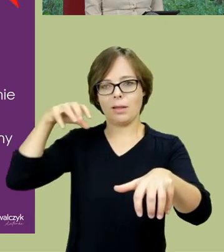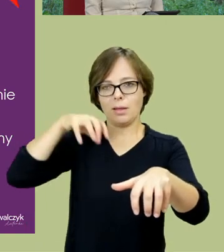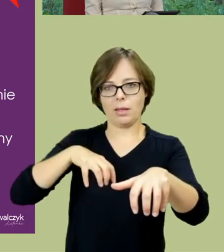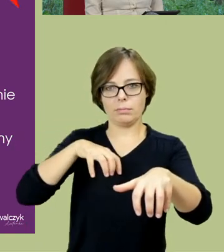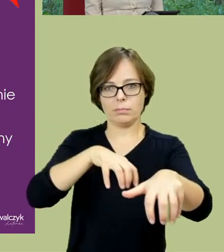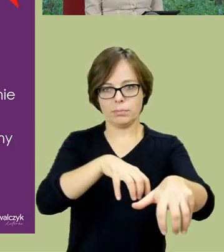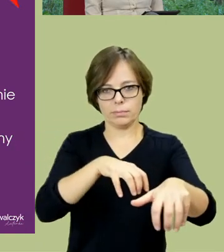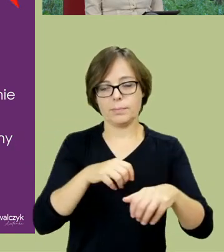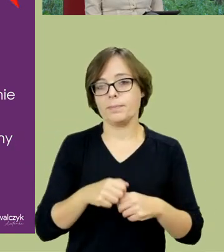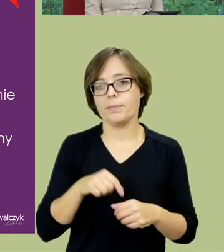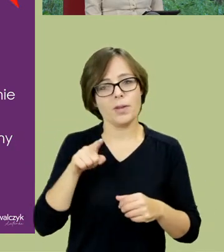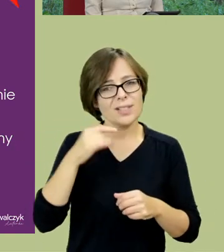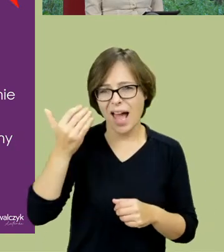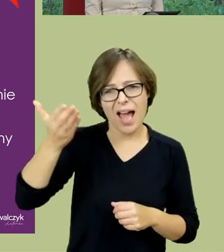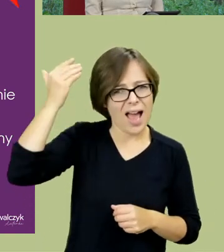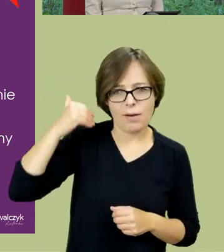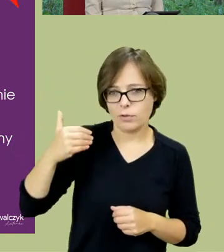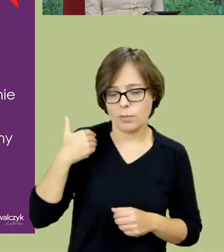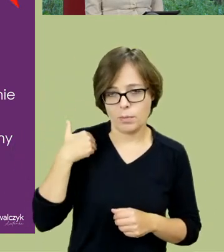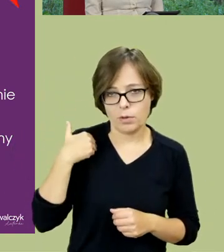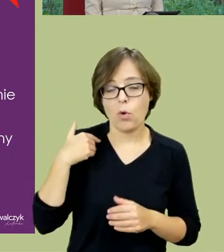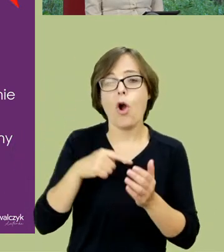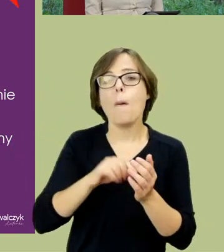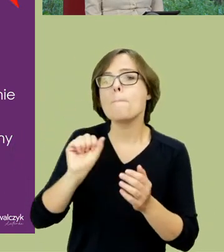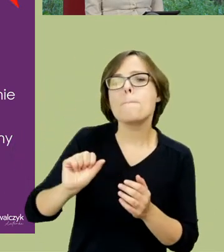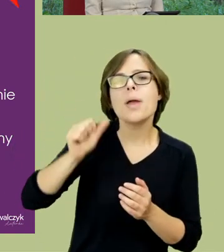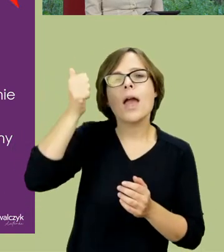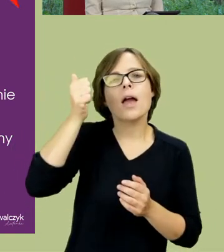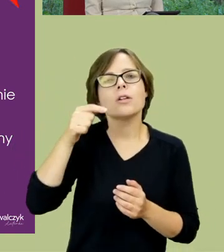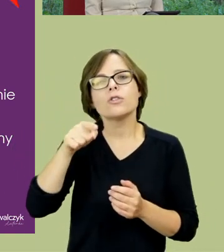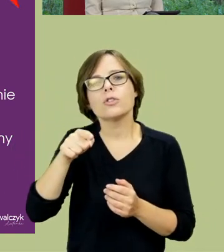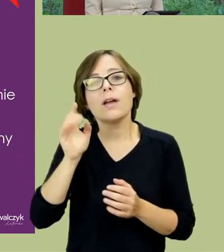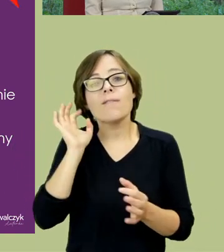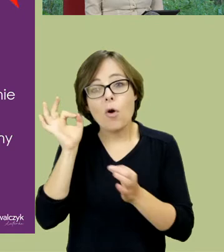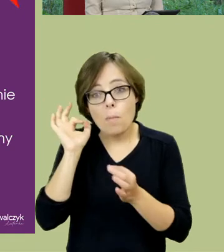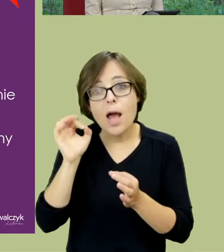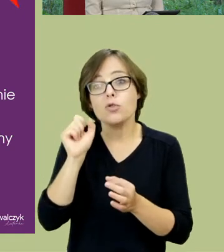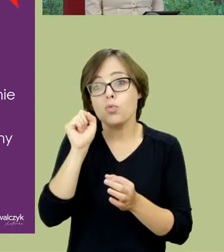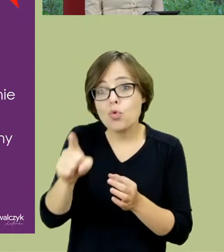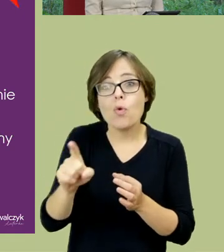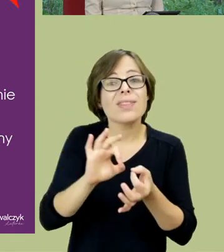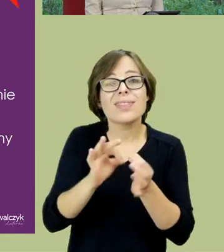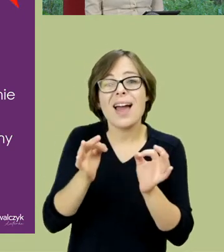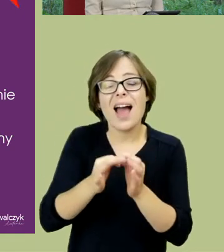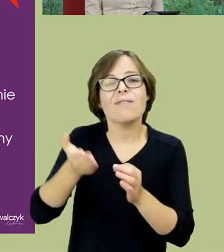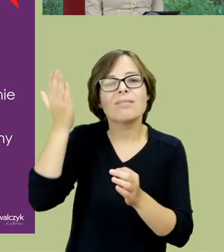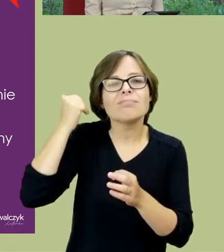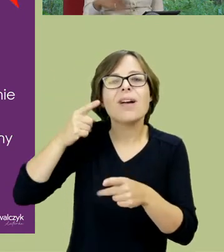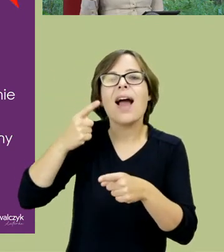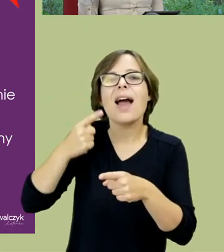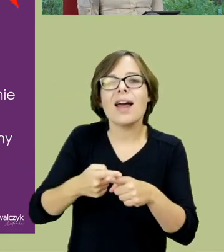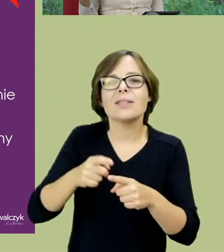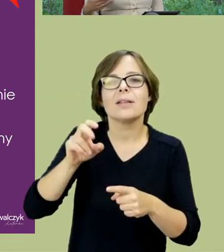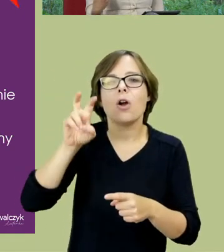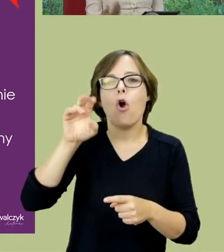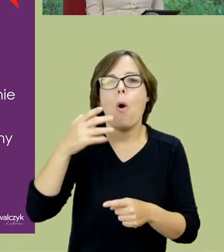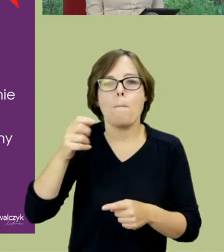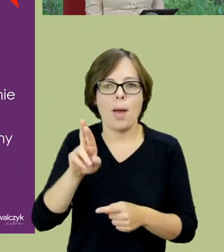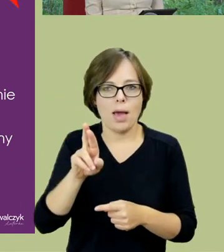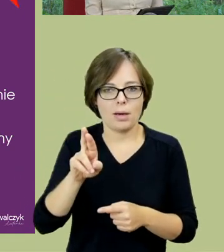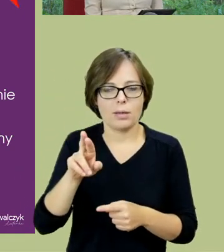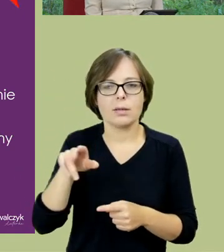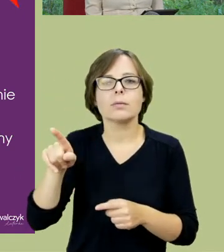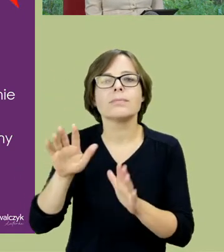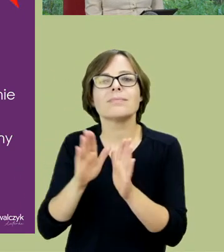wzmianki o marketankach już u Homera w Iliadzie. Oczywiście one jakby